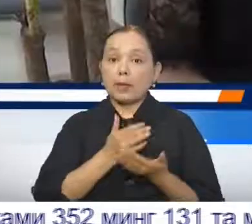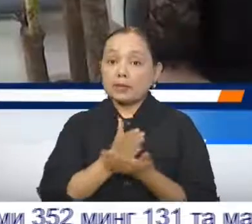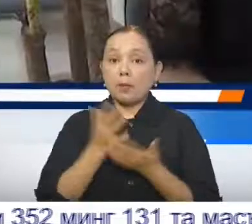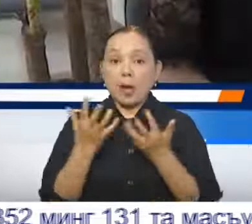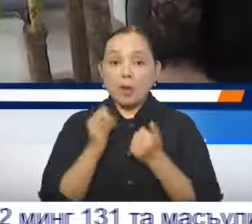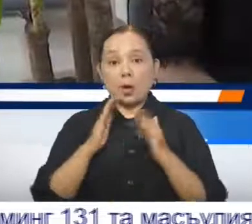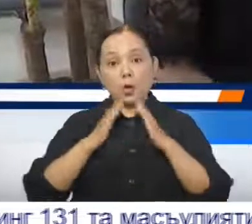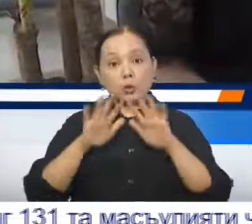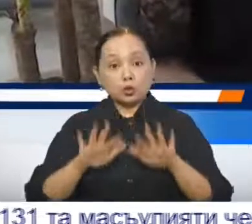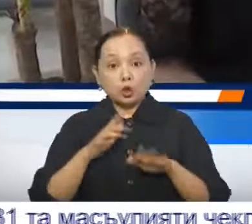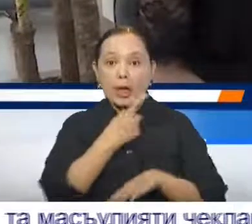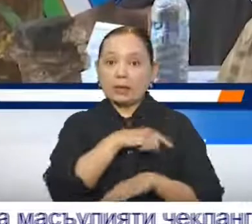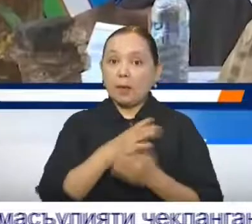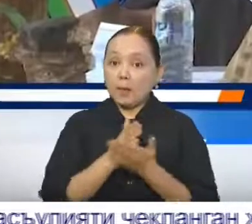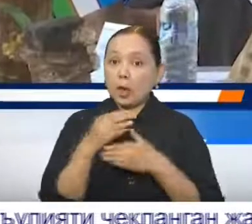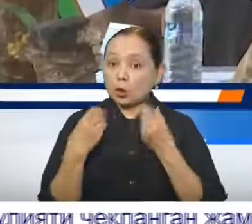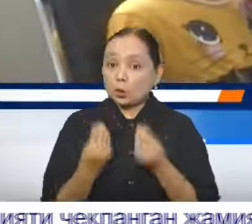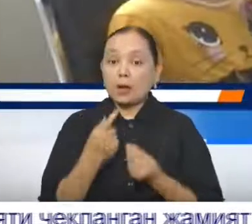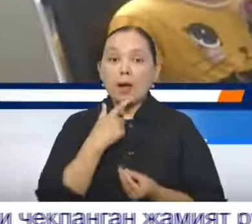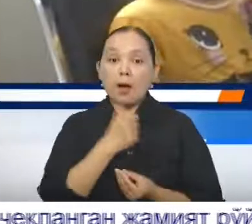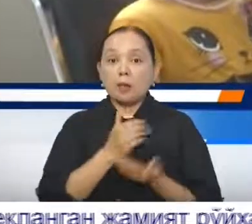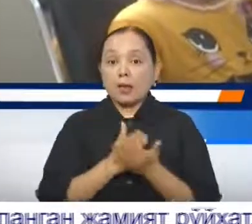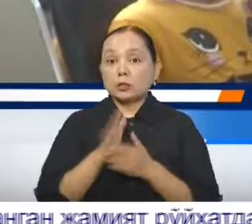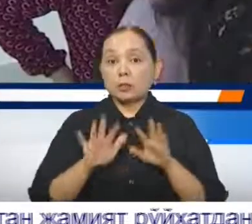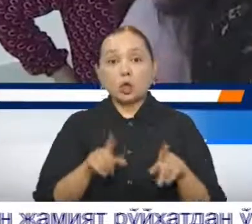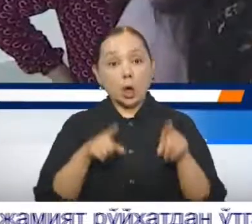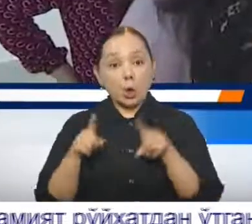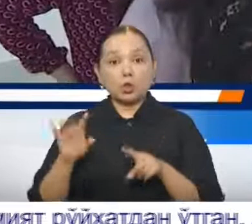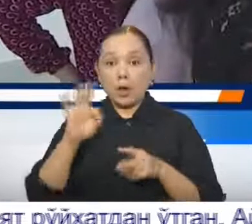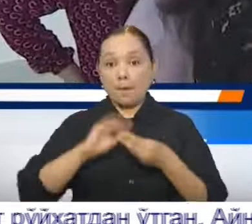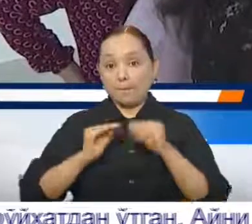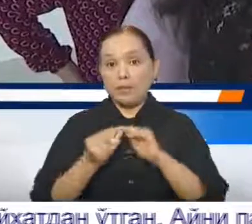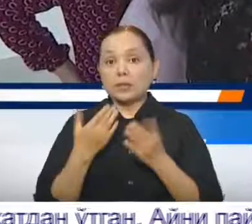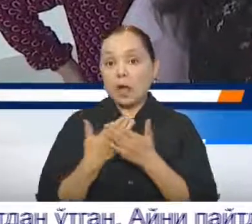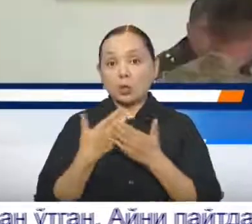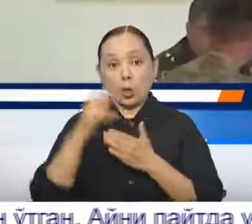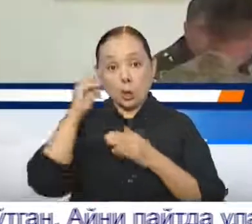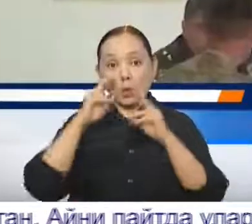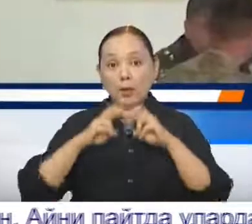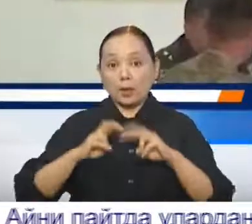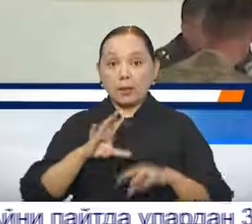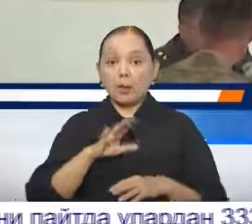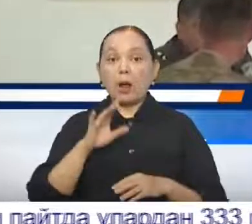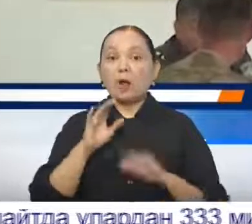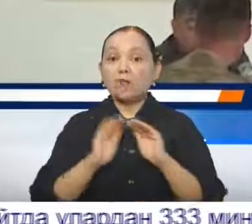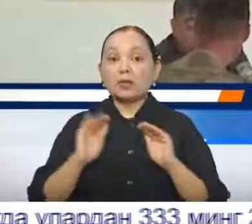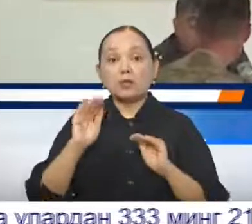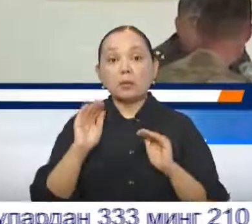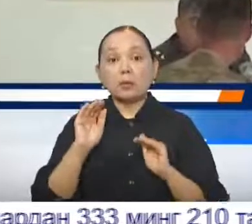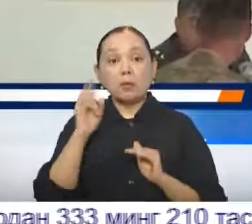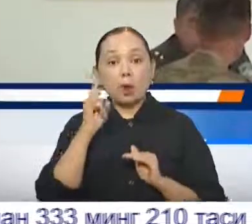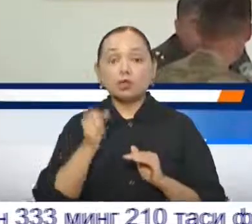qilish, uy-joy masalasi, tibbiy xizmat ko'rsatish, harbiylarning xizmat joyini ko'chirish kabi masalalar atroflicha o'rganib chiqildi. Farzandlarni bog'chaga,